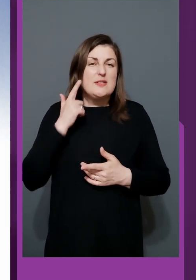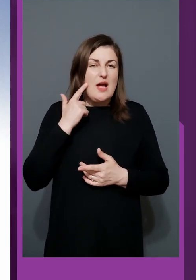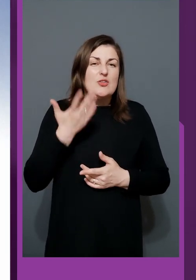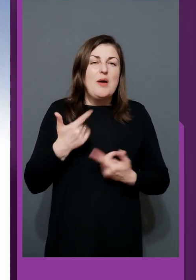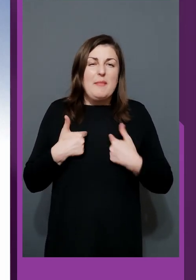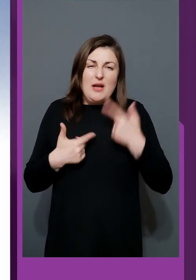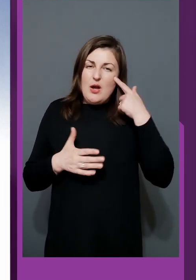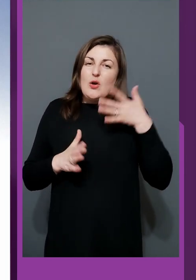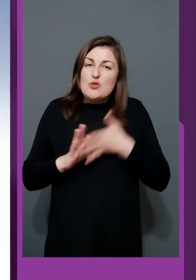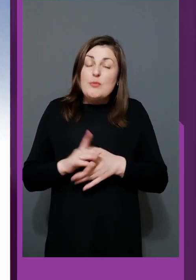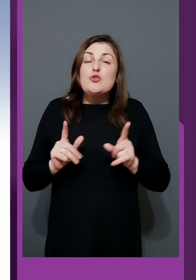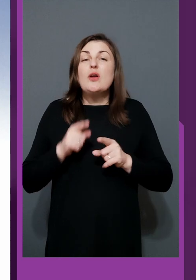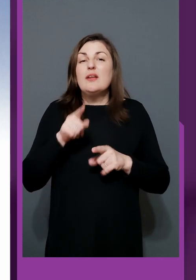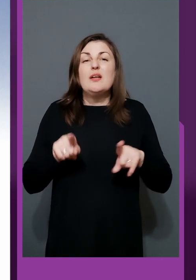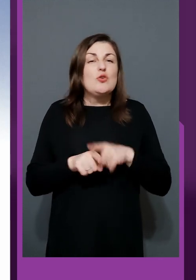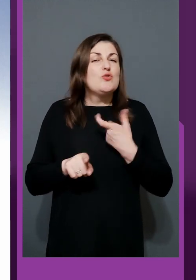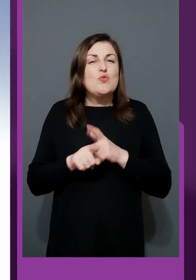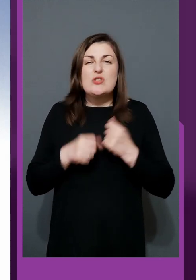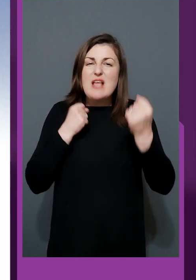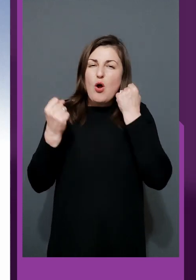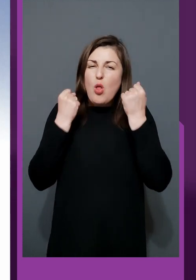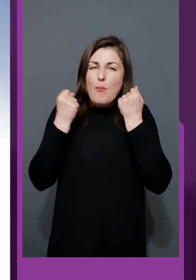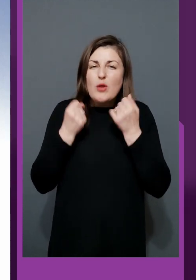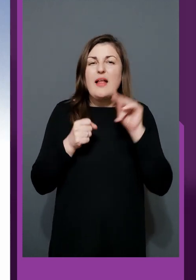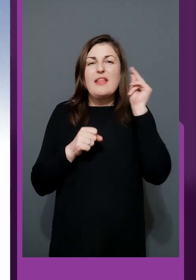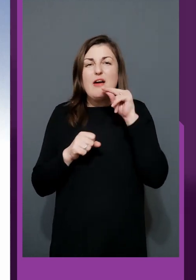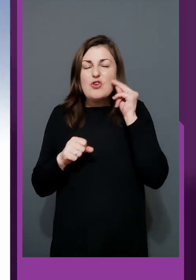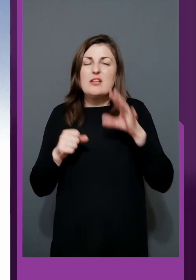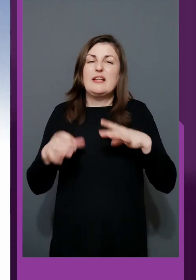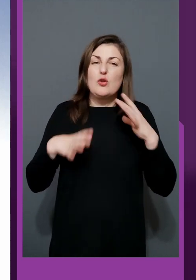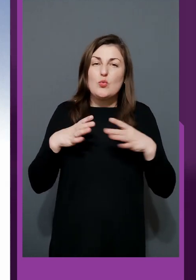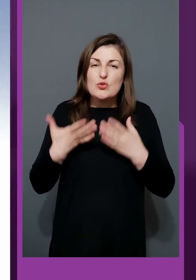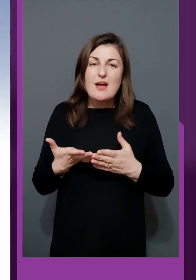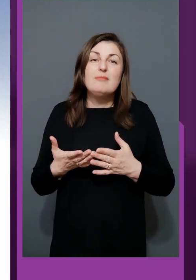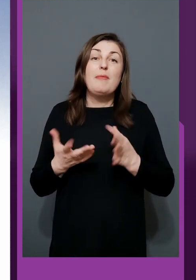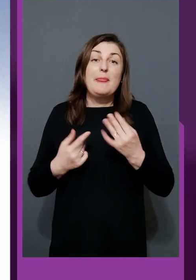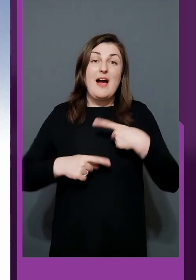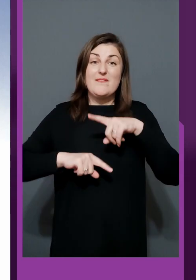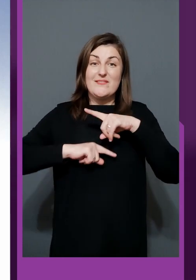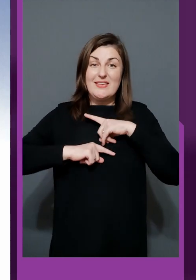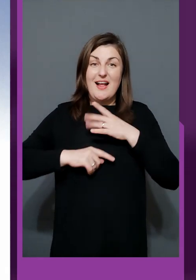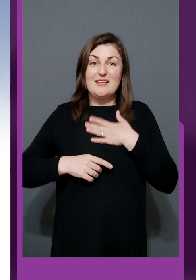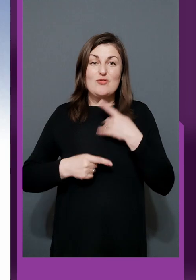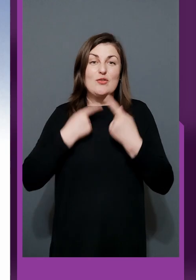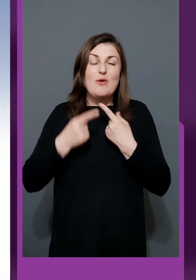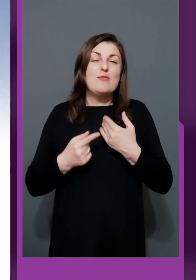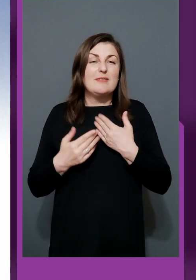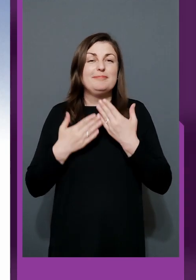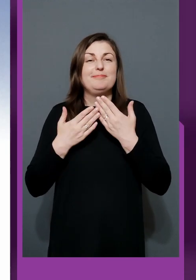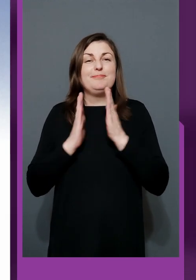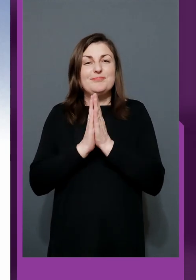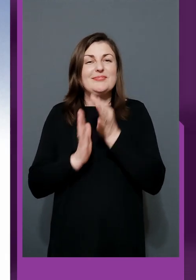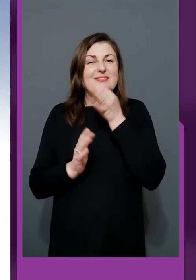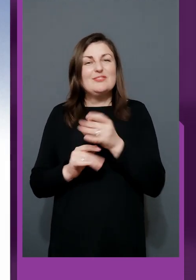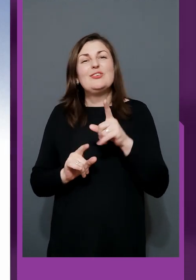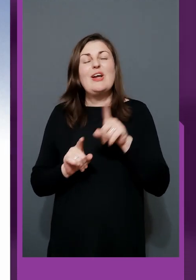умовах знаєш ми розуміємо що ти теж дуже заклопотана і навчаєшся і тренуєшся і от на фінал нашої розмови хочеться